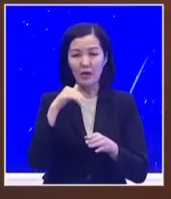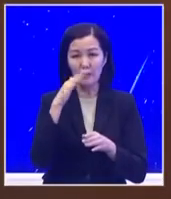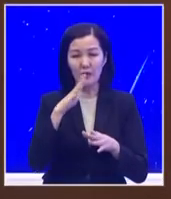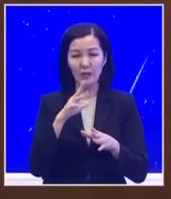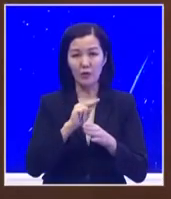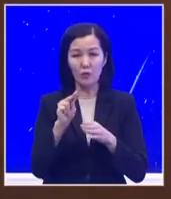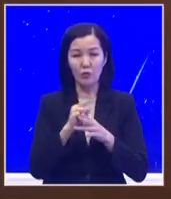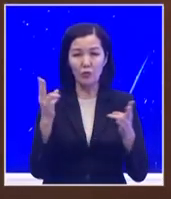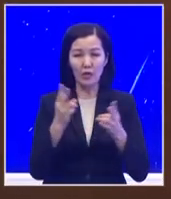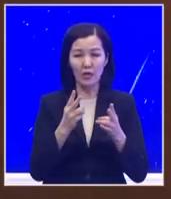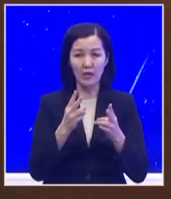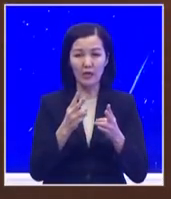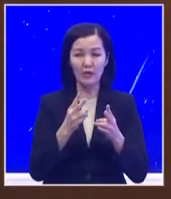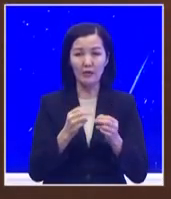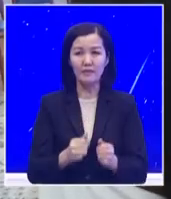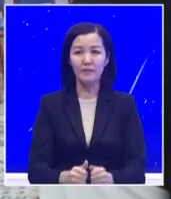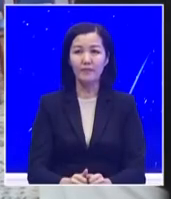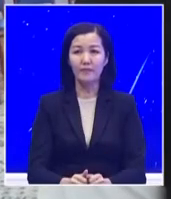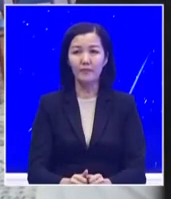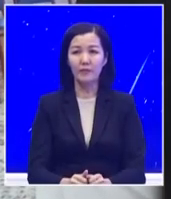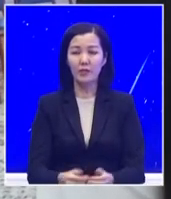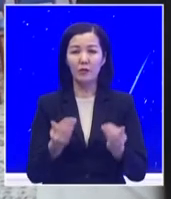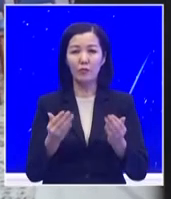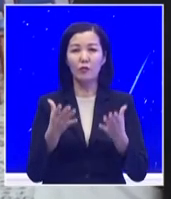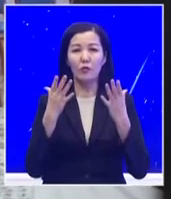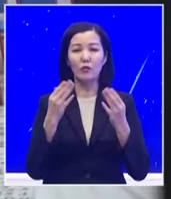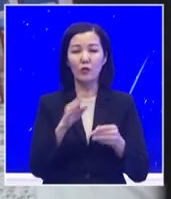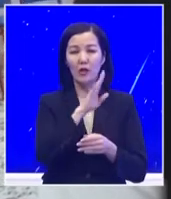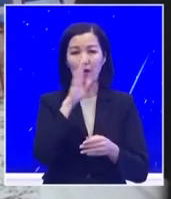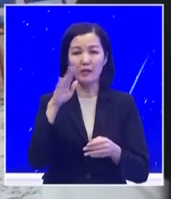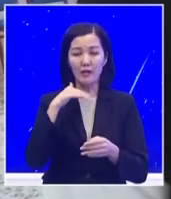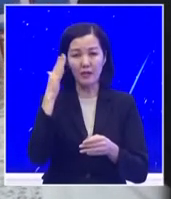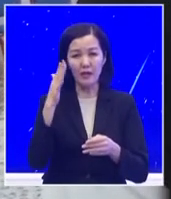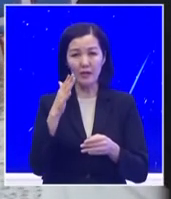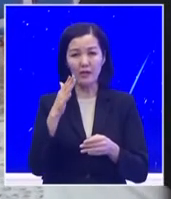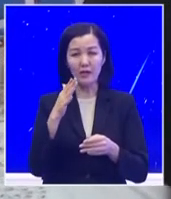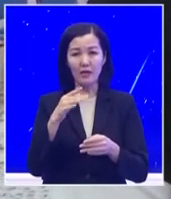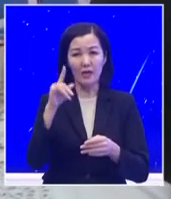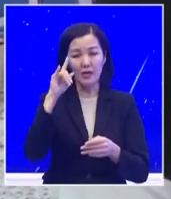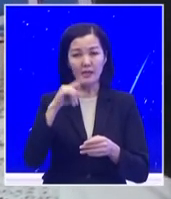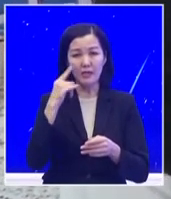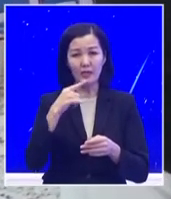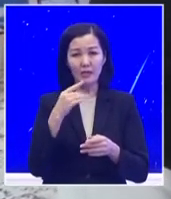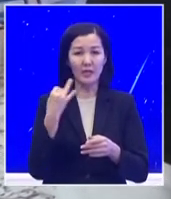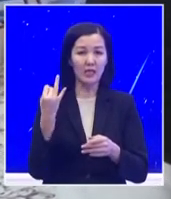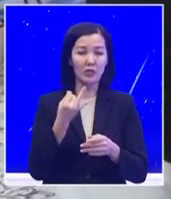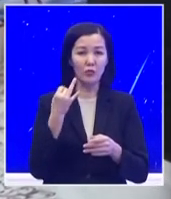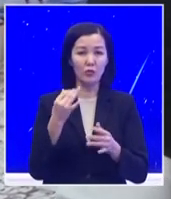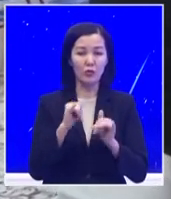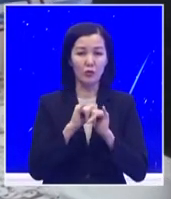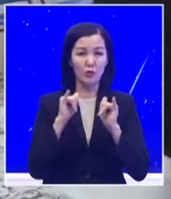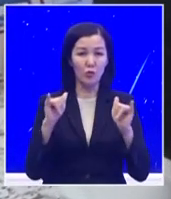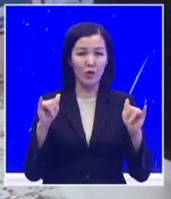білу үшін мамандарды сөзге тарттық. Бүгінгі күні ата-аналар жаңағы мемлекеттік тілге деген қызығушылығы жоғары,